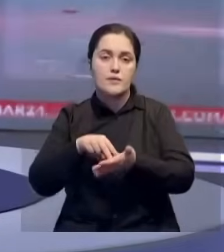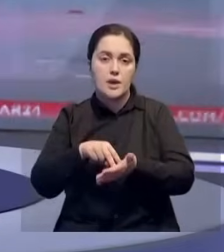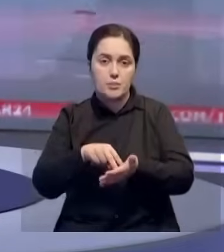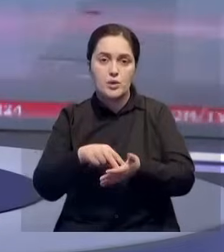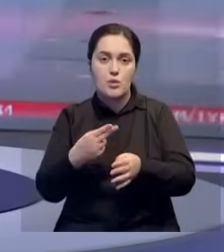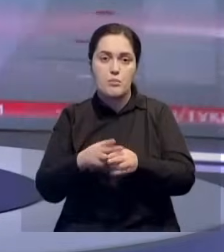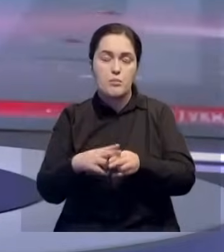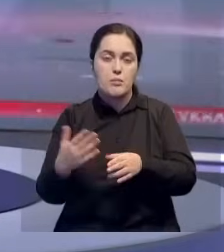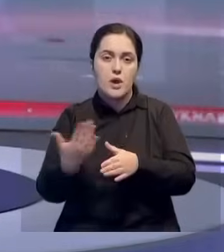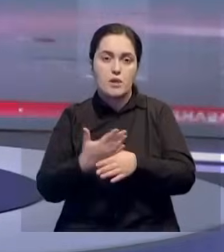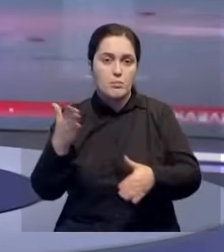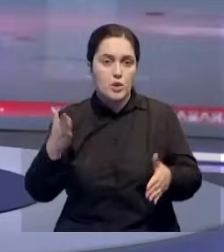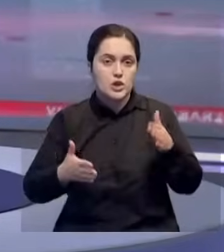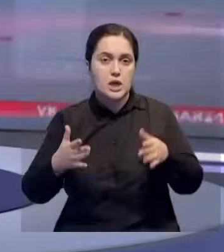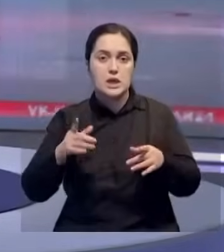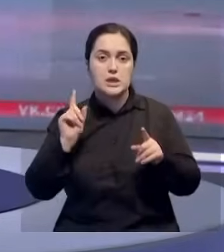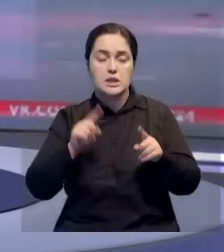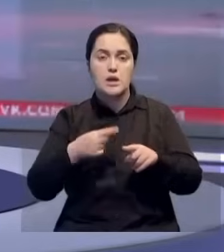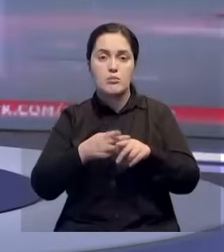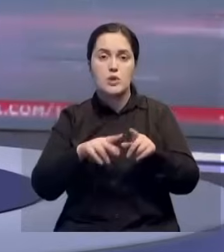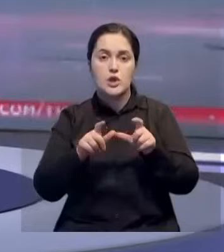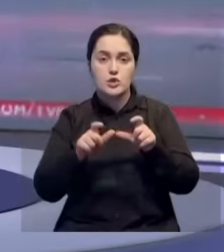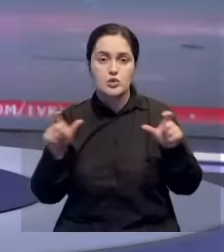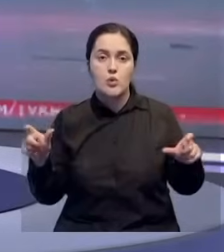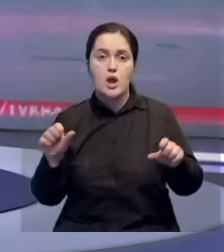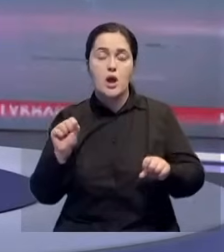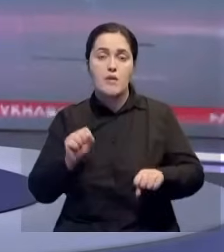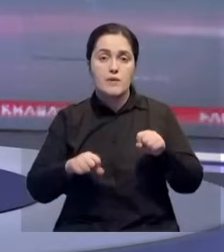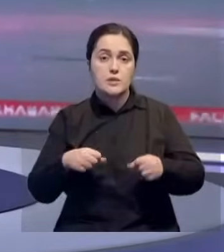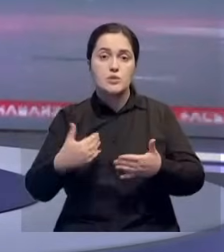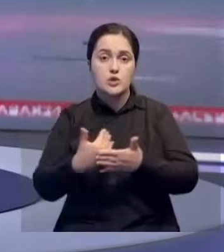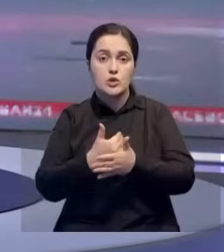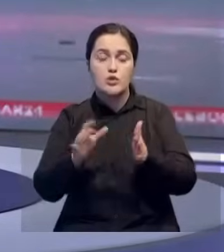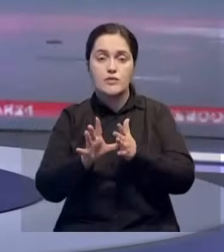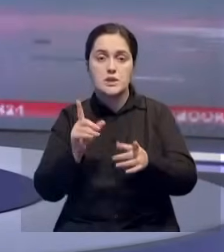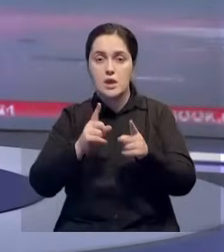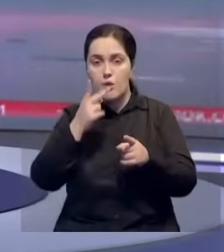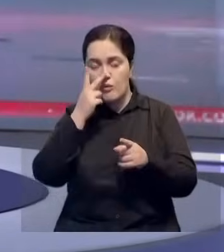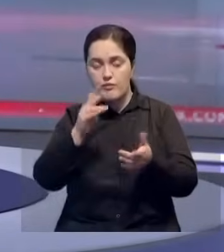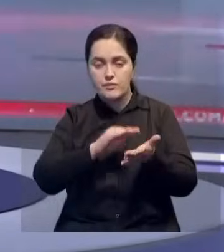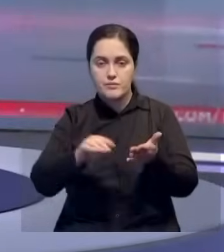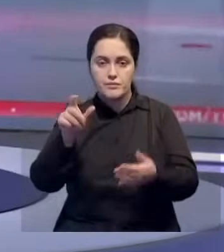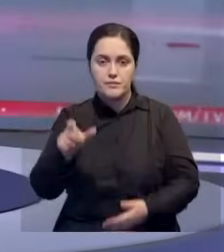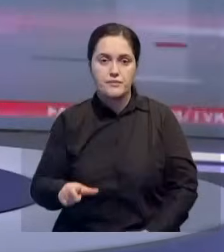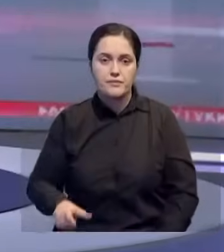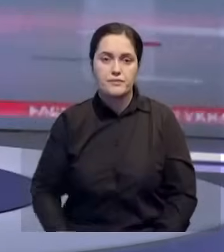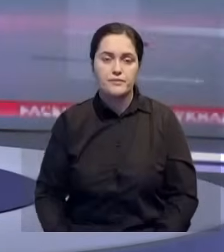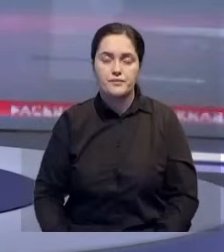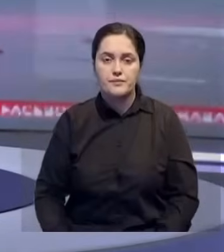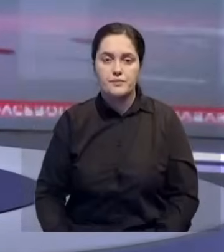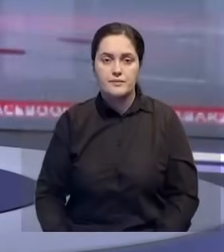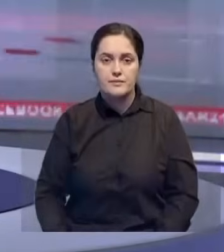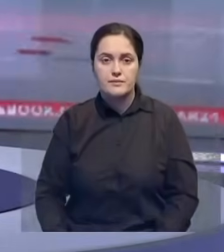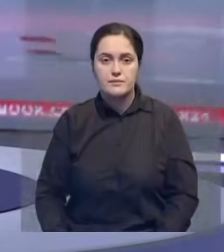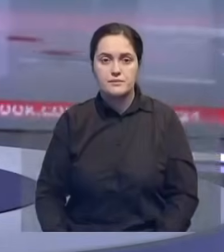создают автопарковки с виртуальным помощником и даже виртуальных школьников. Возможности новой цифровой реальности увидел Вячеслав